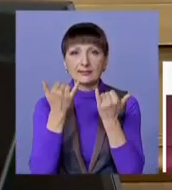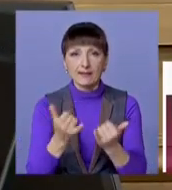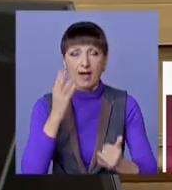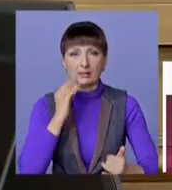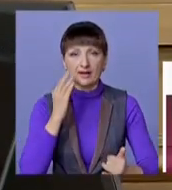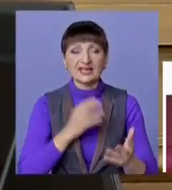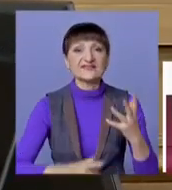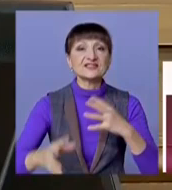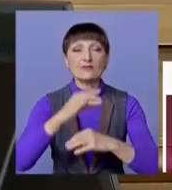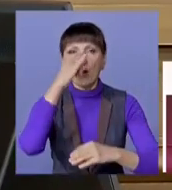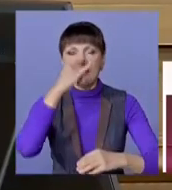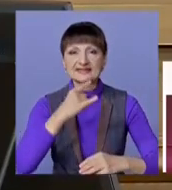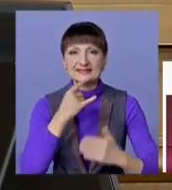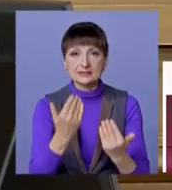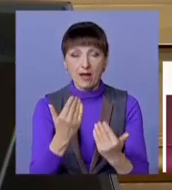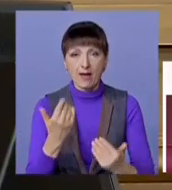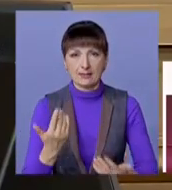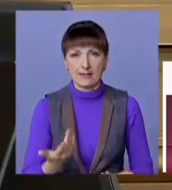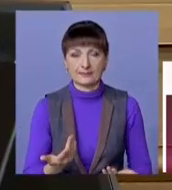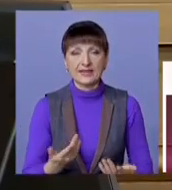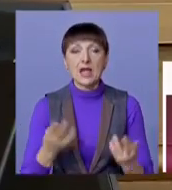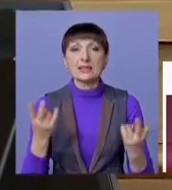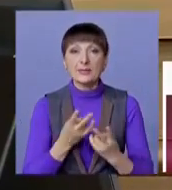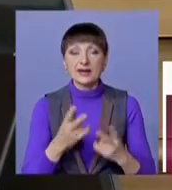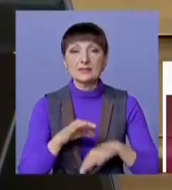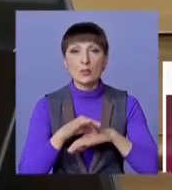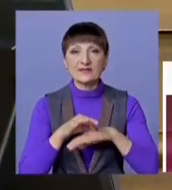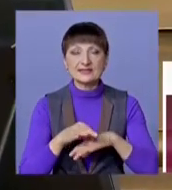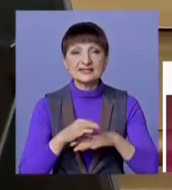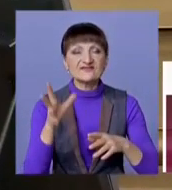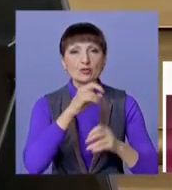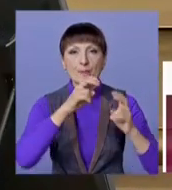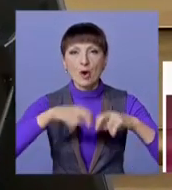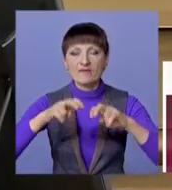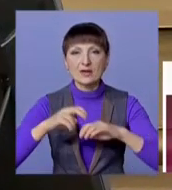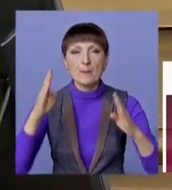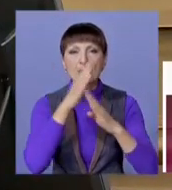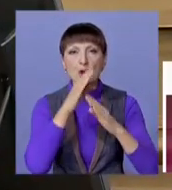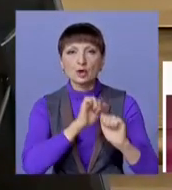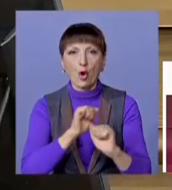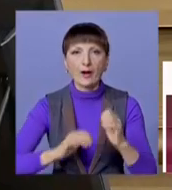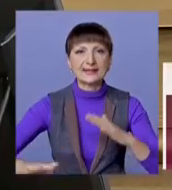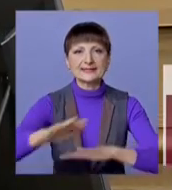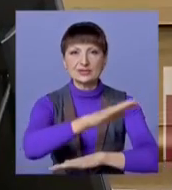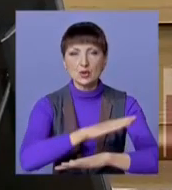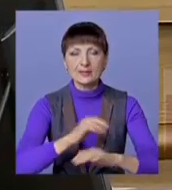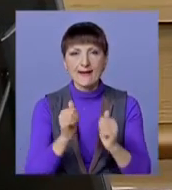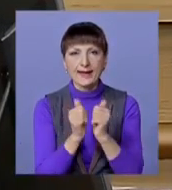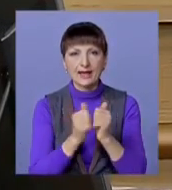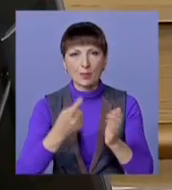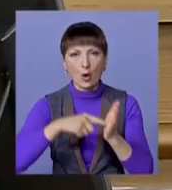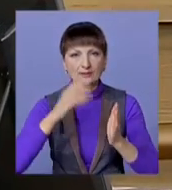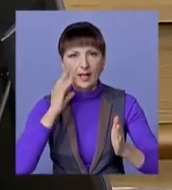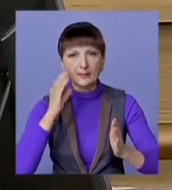и всего Казахстана, между прочим. Необходимо провести инвентаризацию природоохранных зон в окрестностях города и